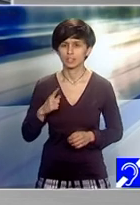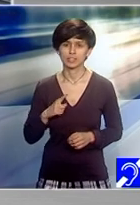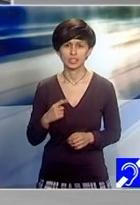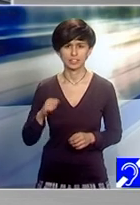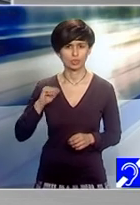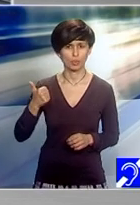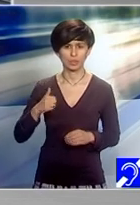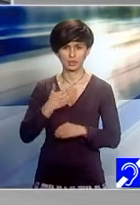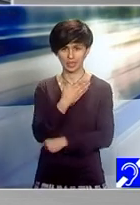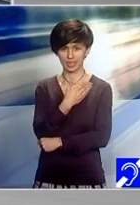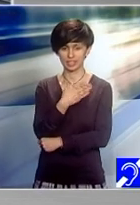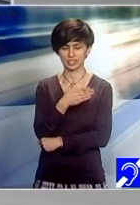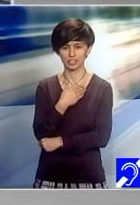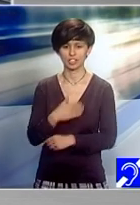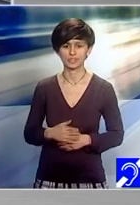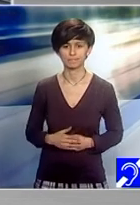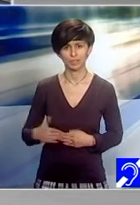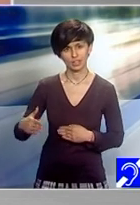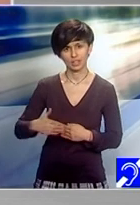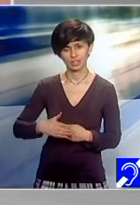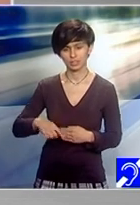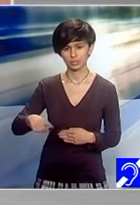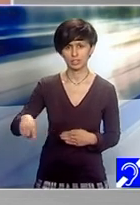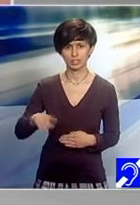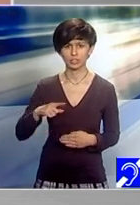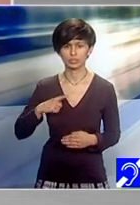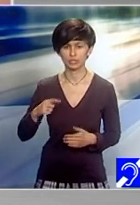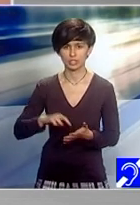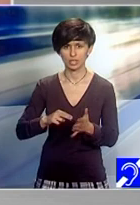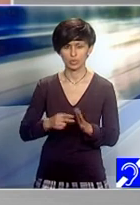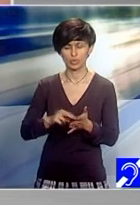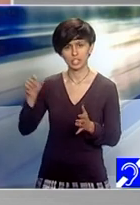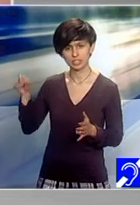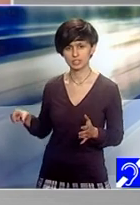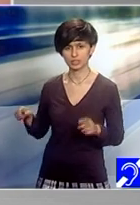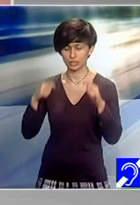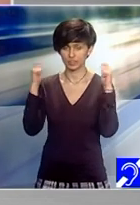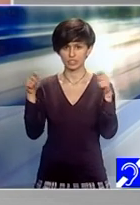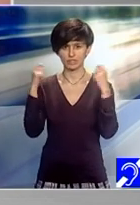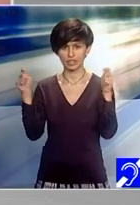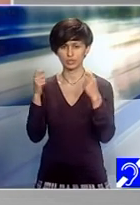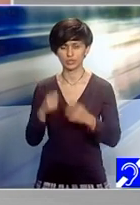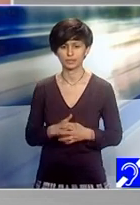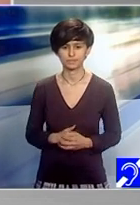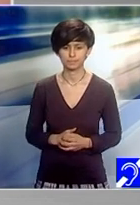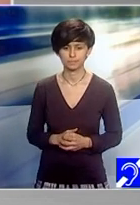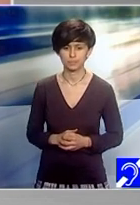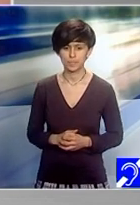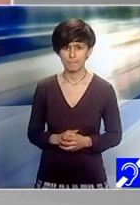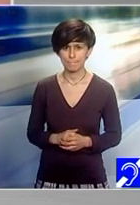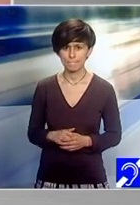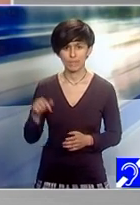sunt organizatorii festivalului, doamna Carmen Deac și Cristina Burduja. De asemenea,